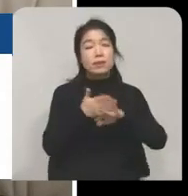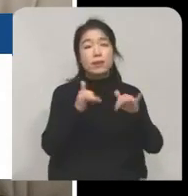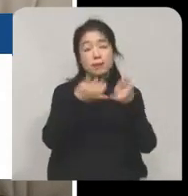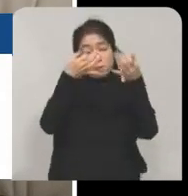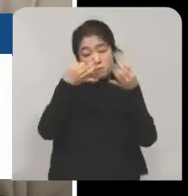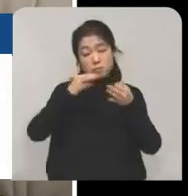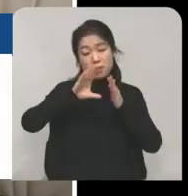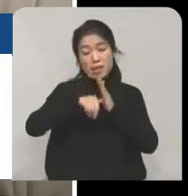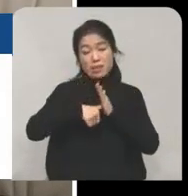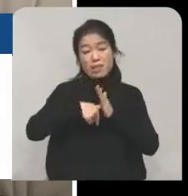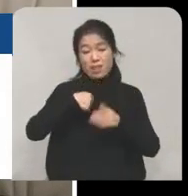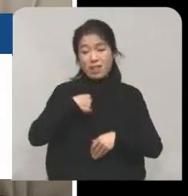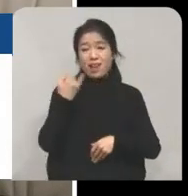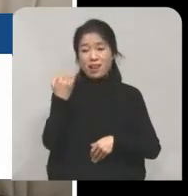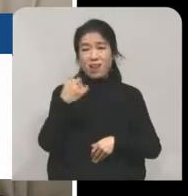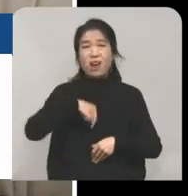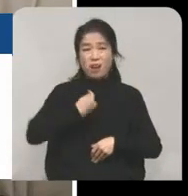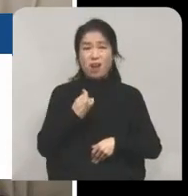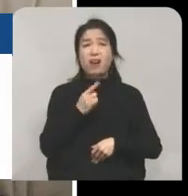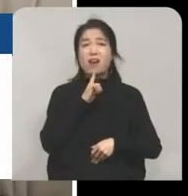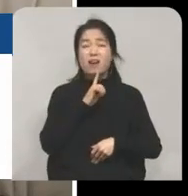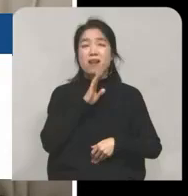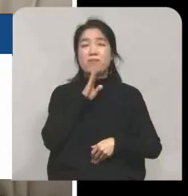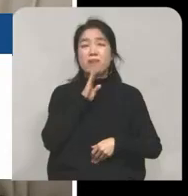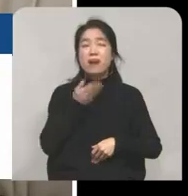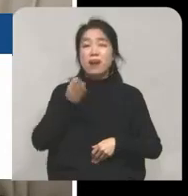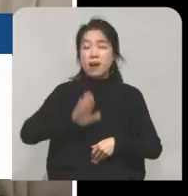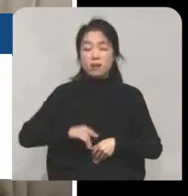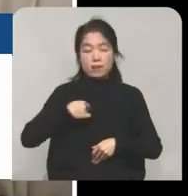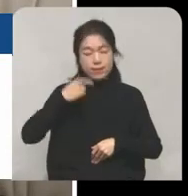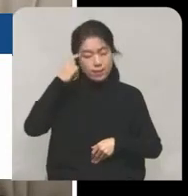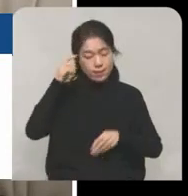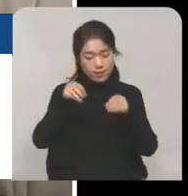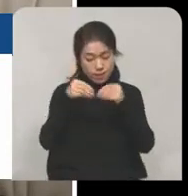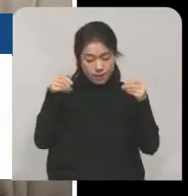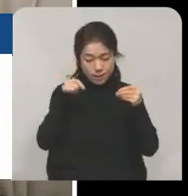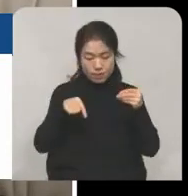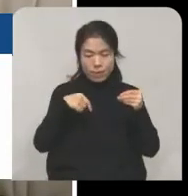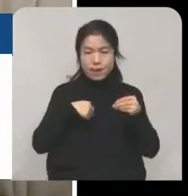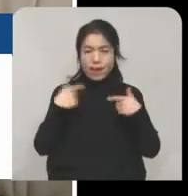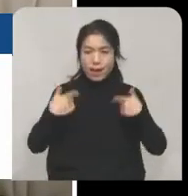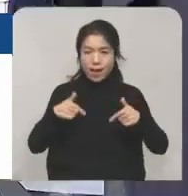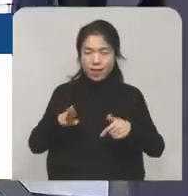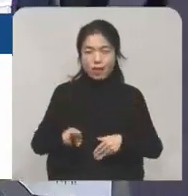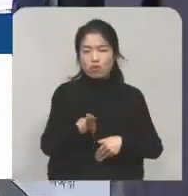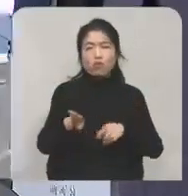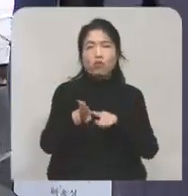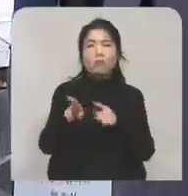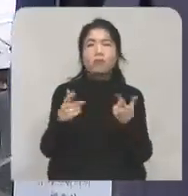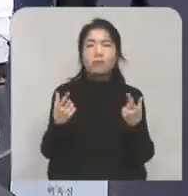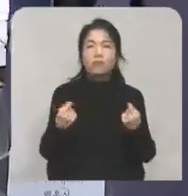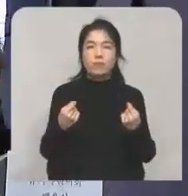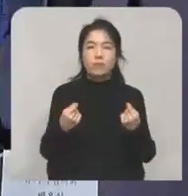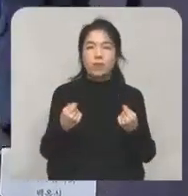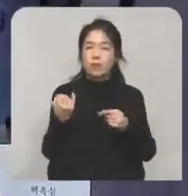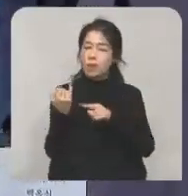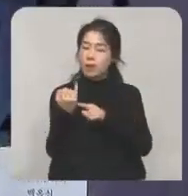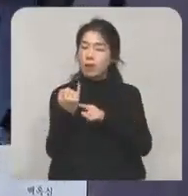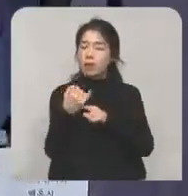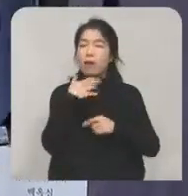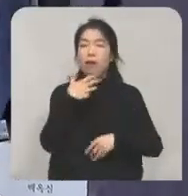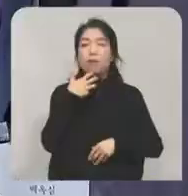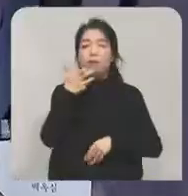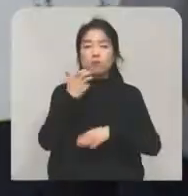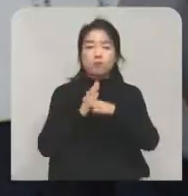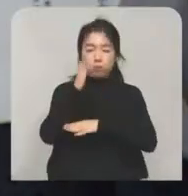벌 때는 변심에 혼자지만 은 으 제가 생각은 편수는 한수 툴입니다 보이는 8 넘긴 나이에도